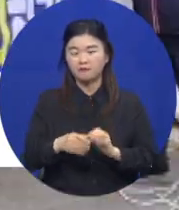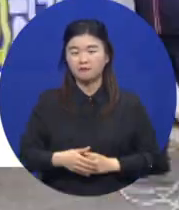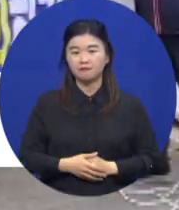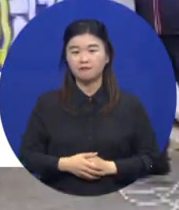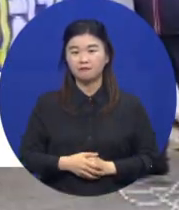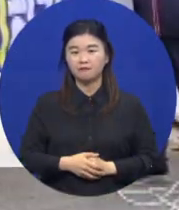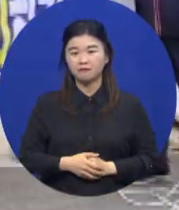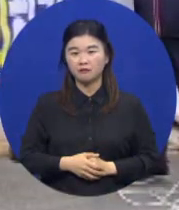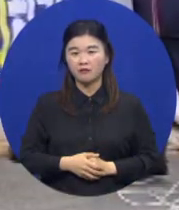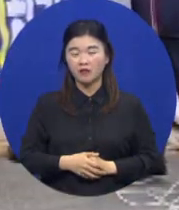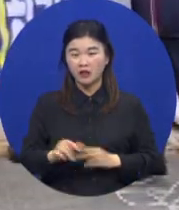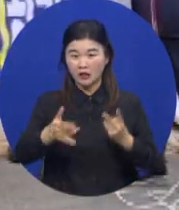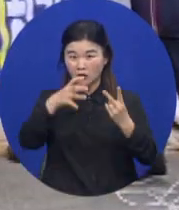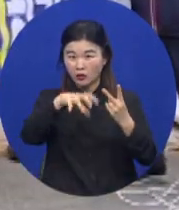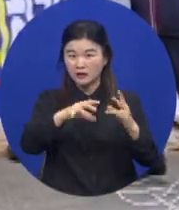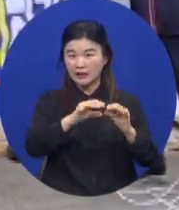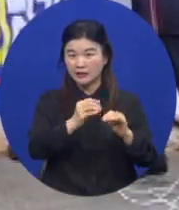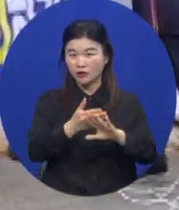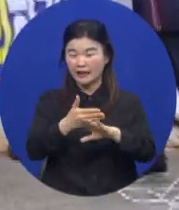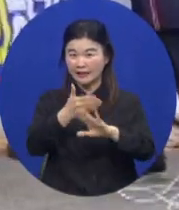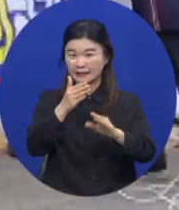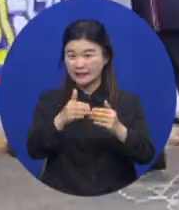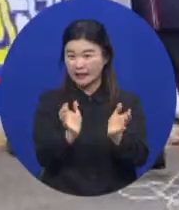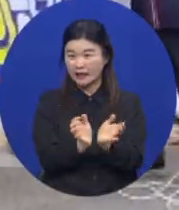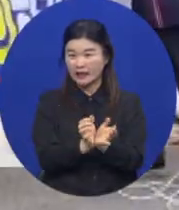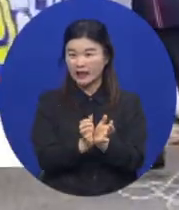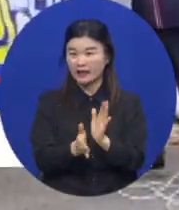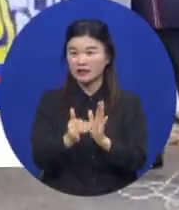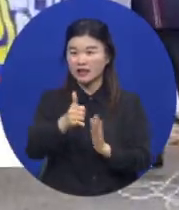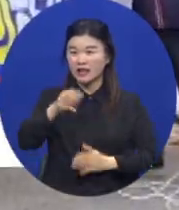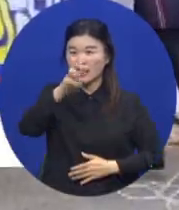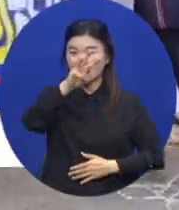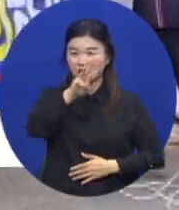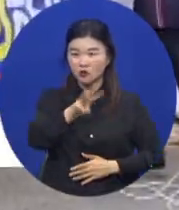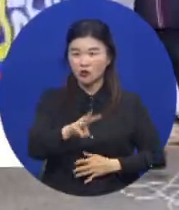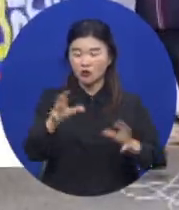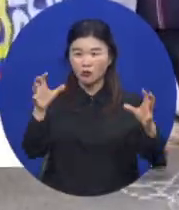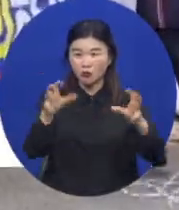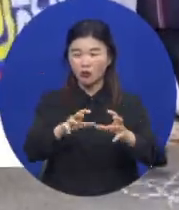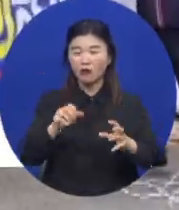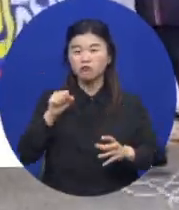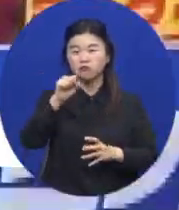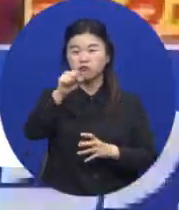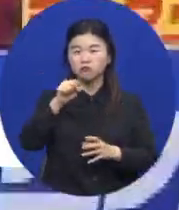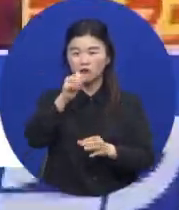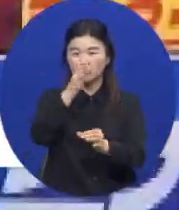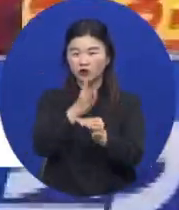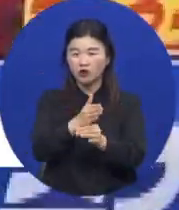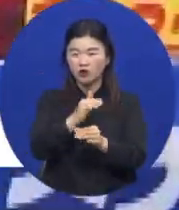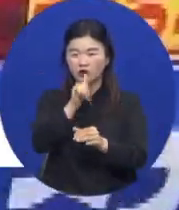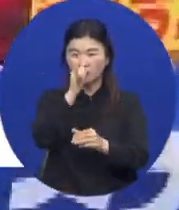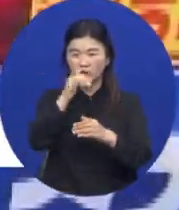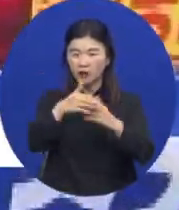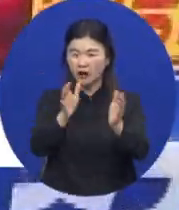들어와가지고 제2공항 찬성단체들도 세종시 정부청사 앞에서 집회를 열어 환경부가